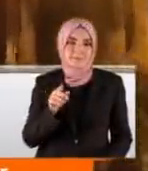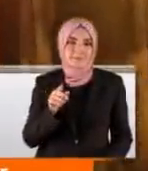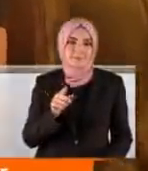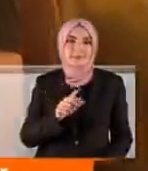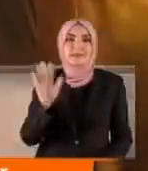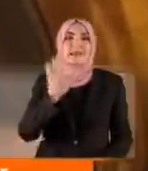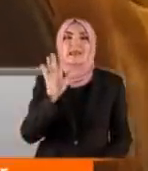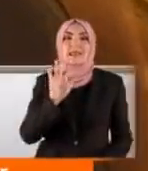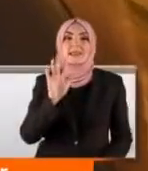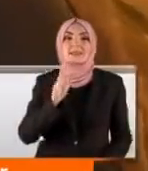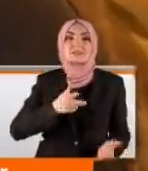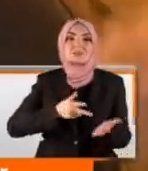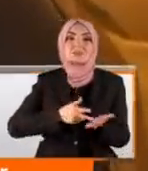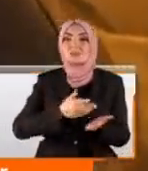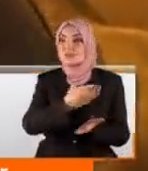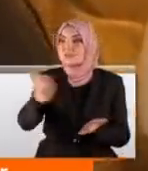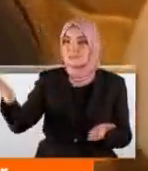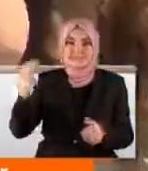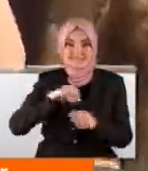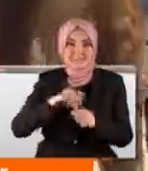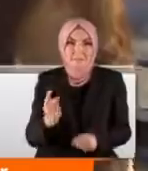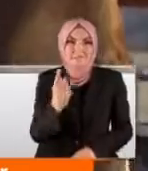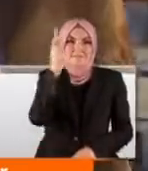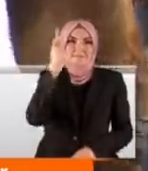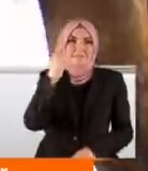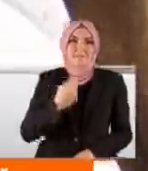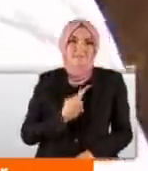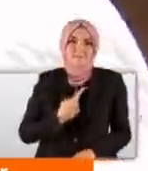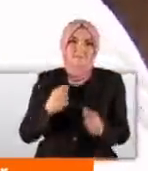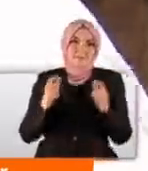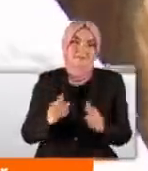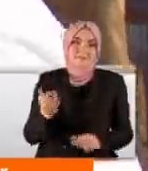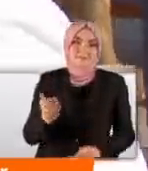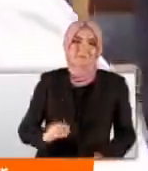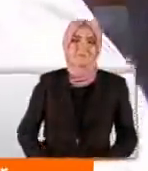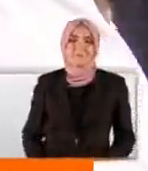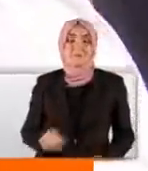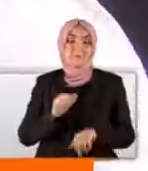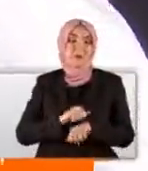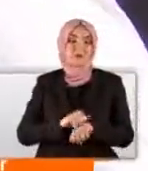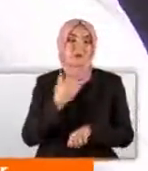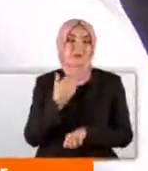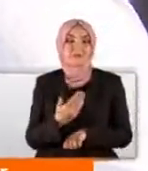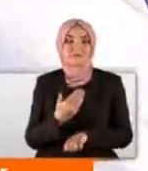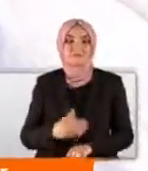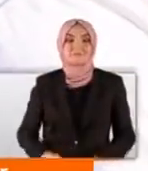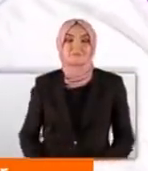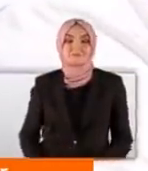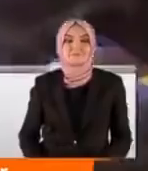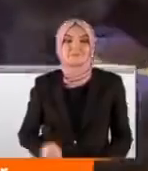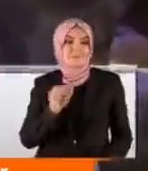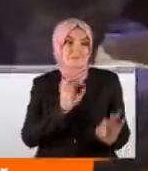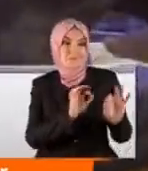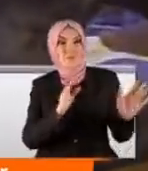bir tane de çıkar. O da bizde bu yıl. Muazzam buldum, çok güzel maşallah. Yani şahsen böyle bir kurbanım olsun